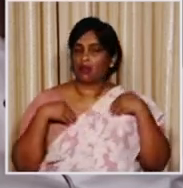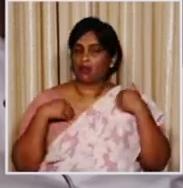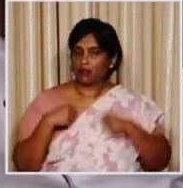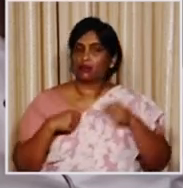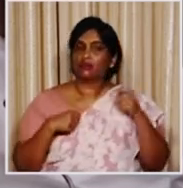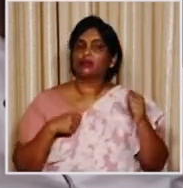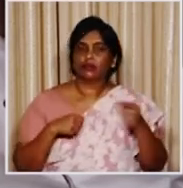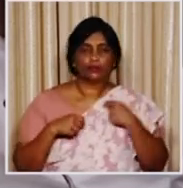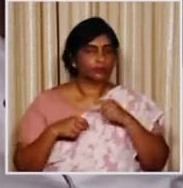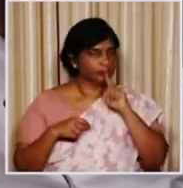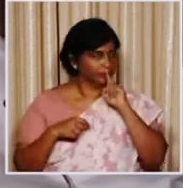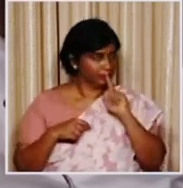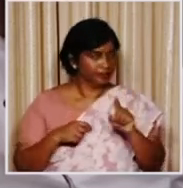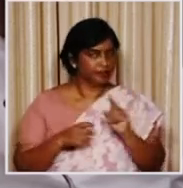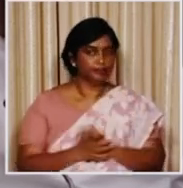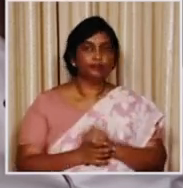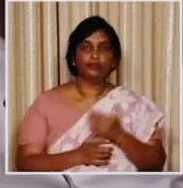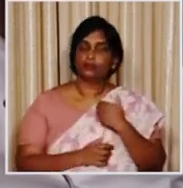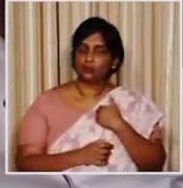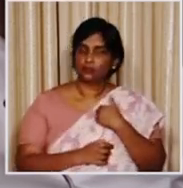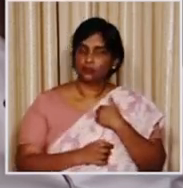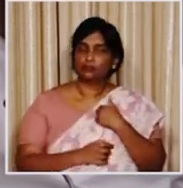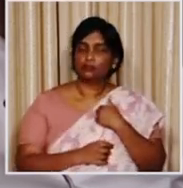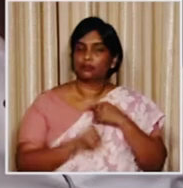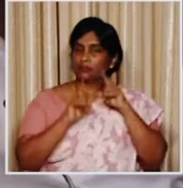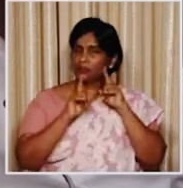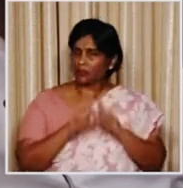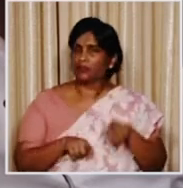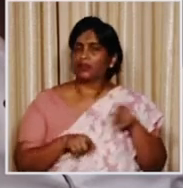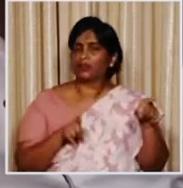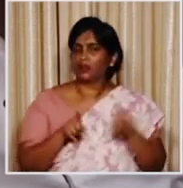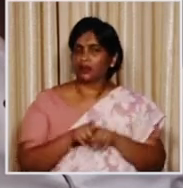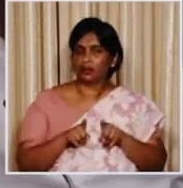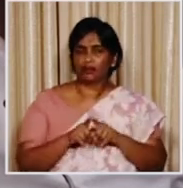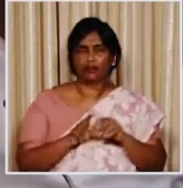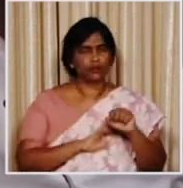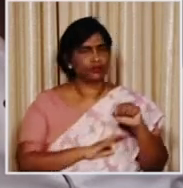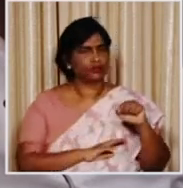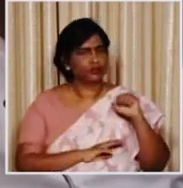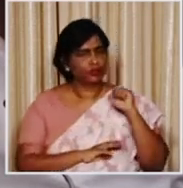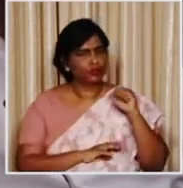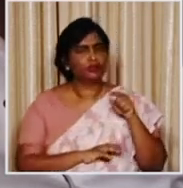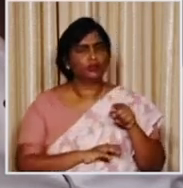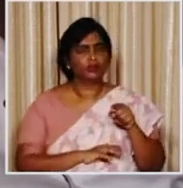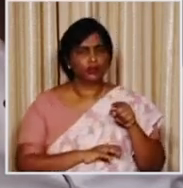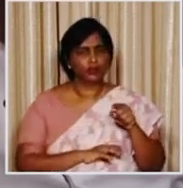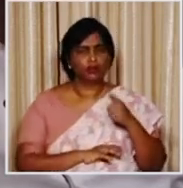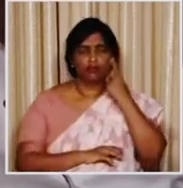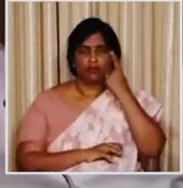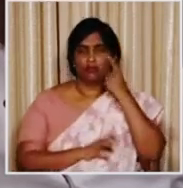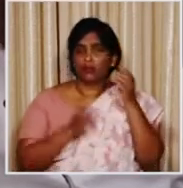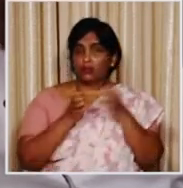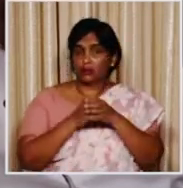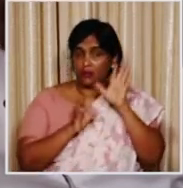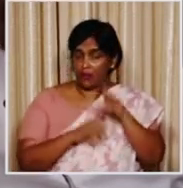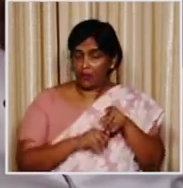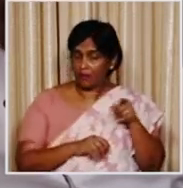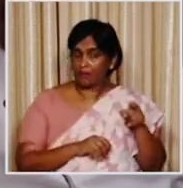එක කියා සිටිමින්, මම මෙහෙම ඉච්චර බලගතු බුද්ධ්‍යංශයක්